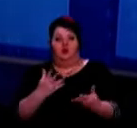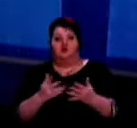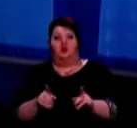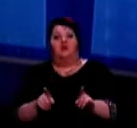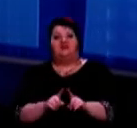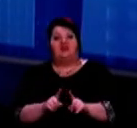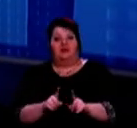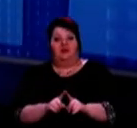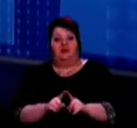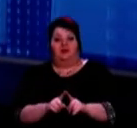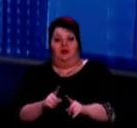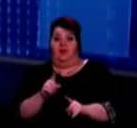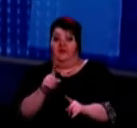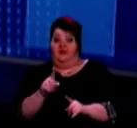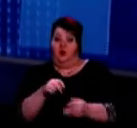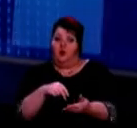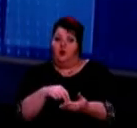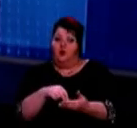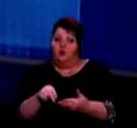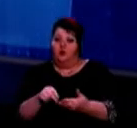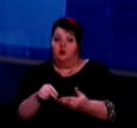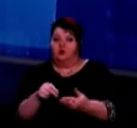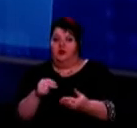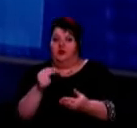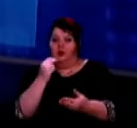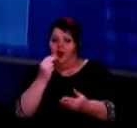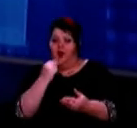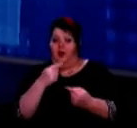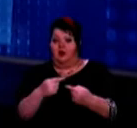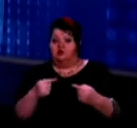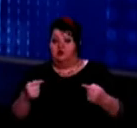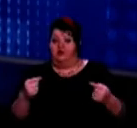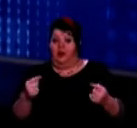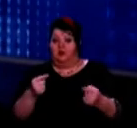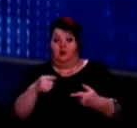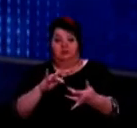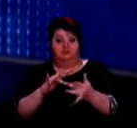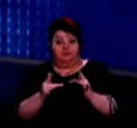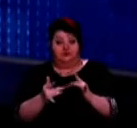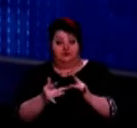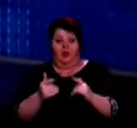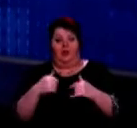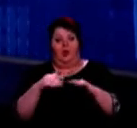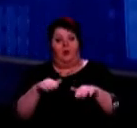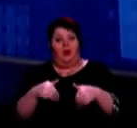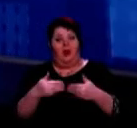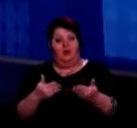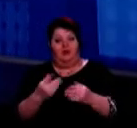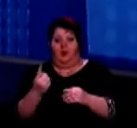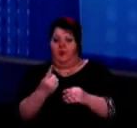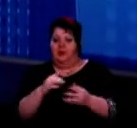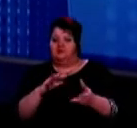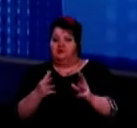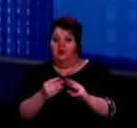ви купуєте товари харчування онлайн, я би радила, перш за все,